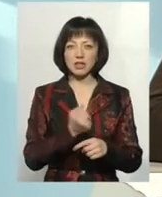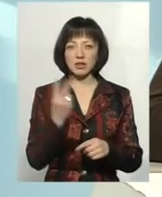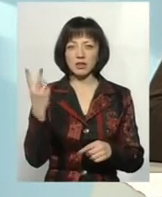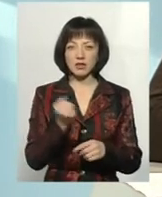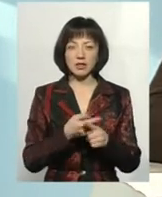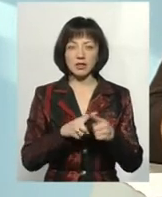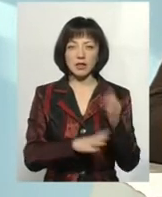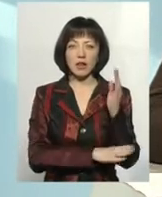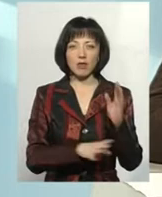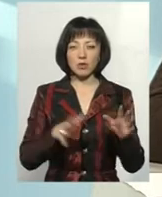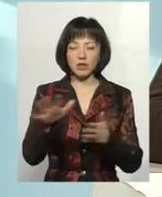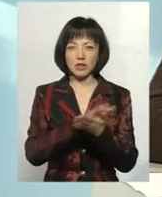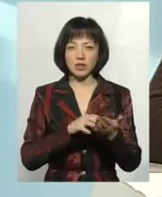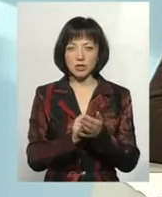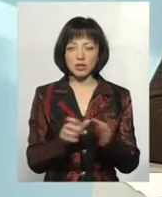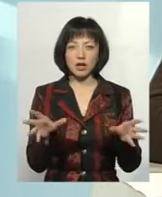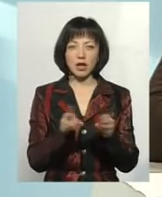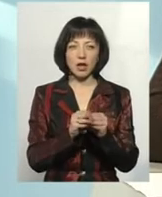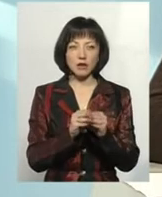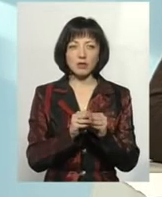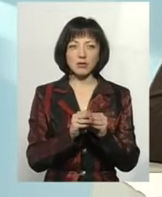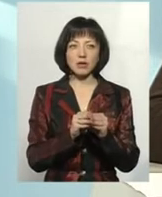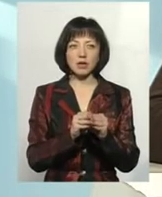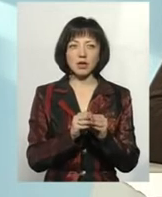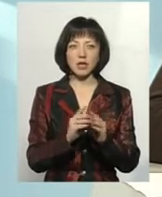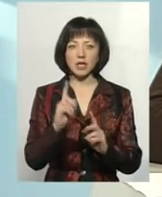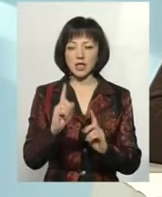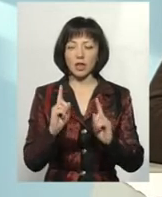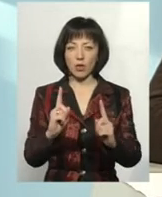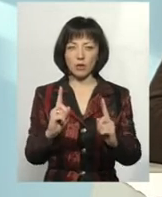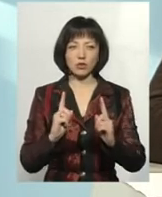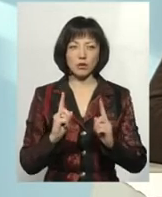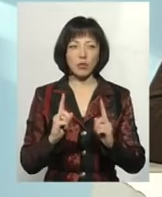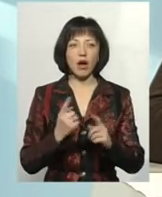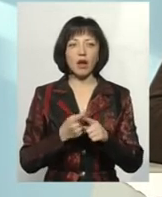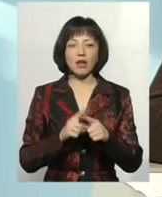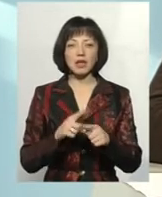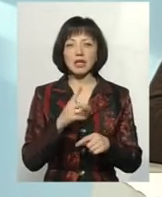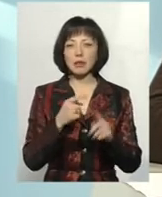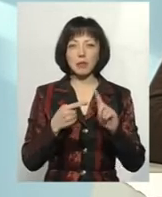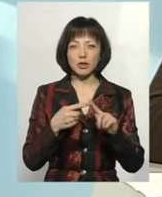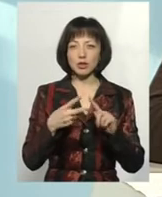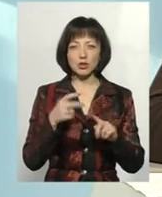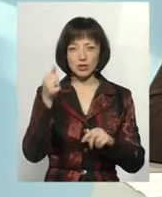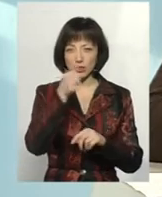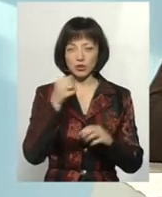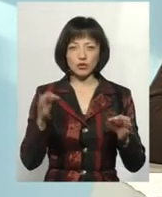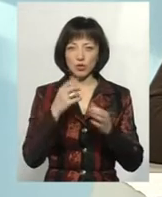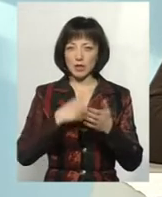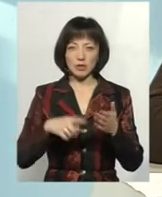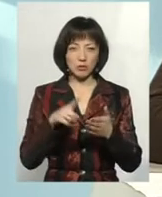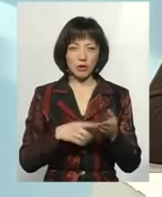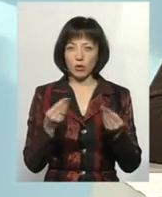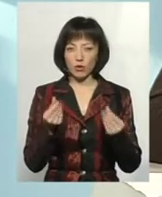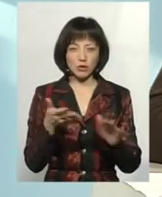дві ці всі дерева були знищені разом з тими кілочками, які були посаджені. Але те, що ні перший, ні другий рік нічого не списували, тобто